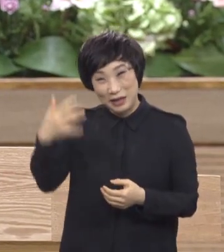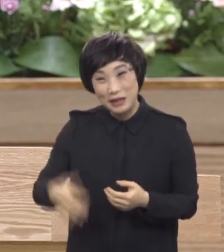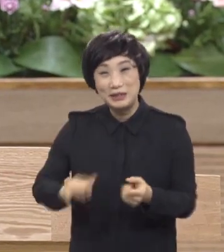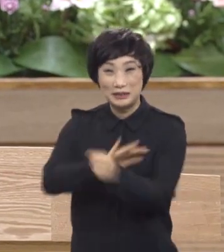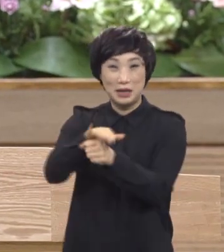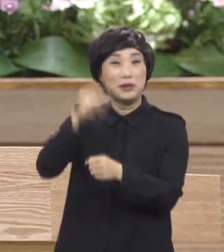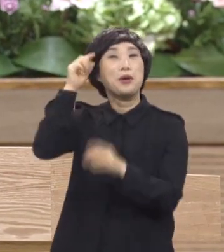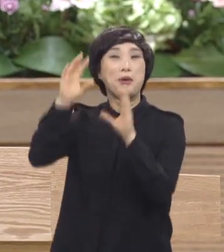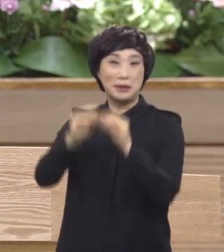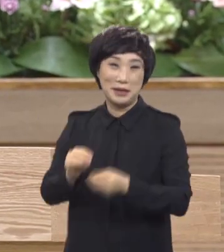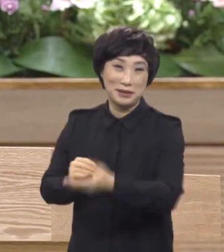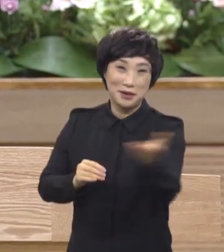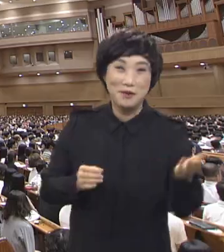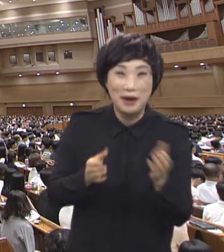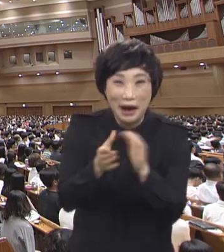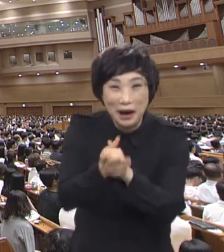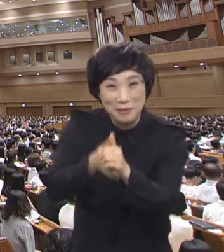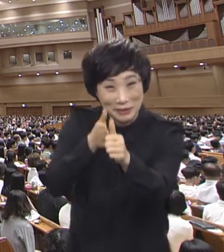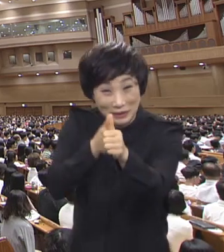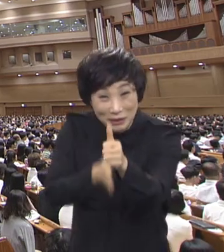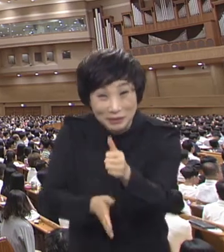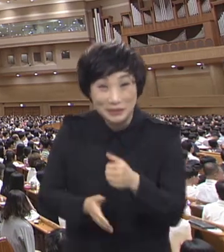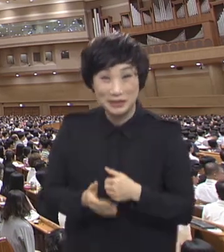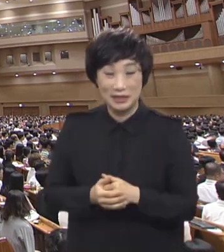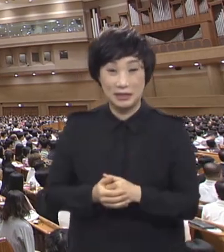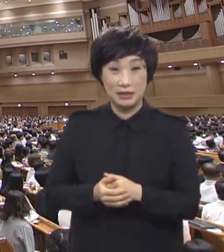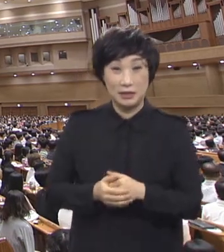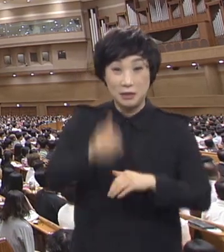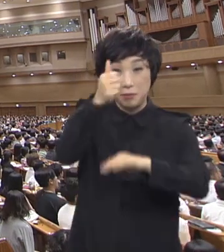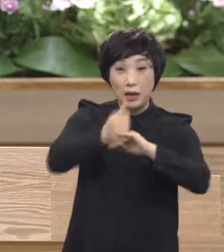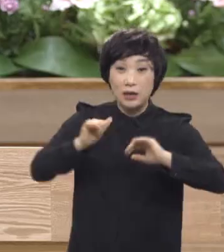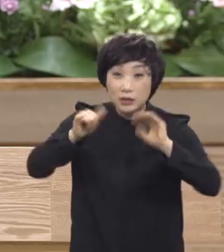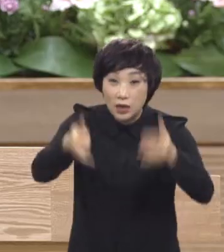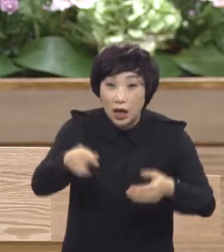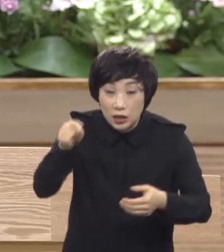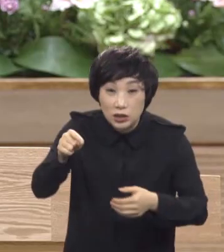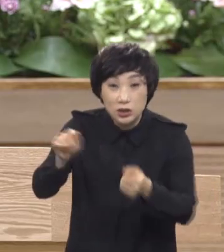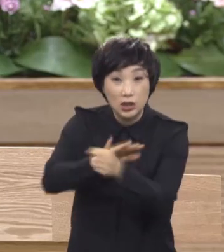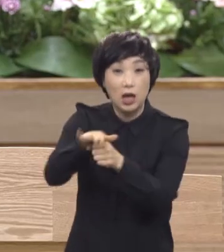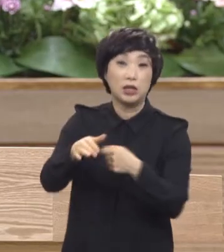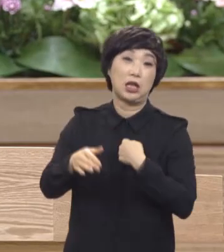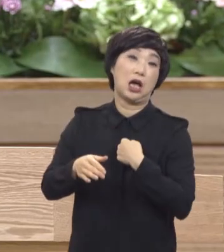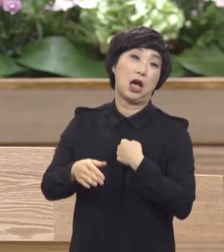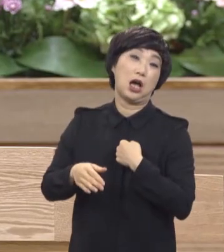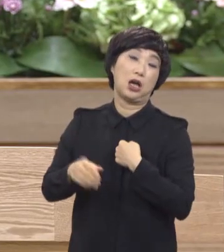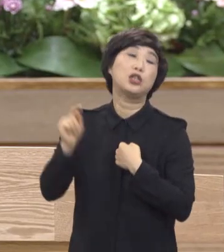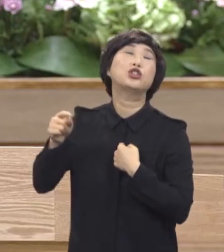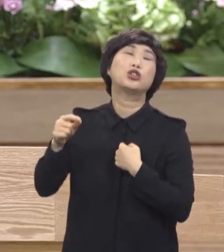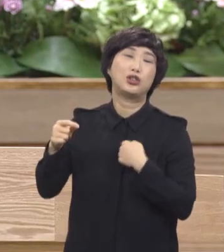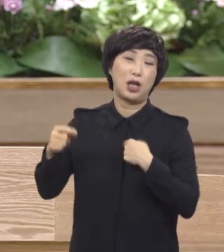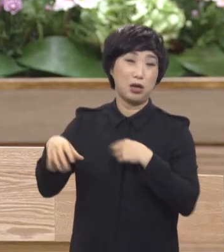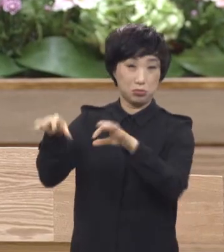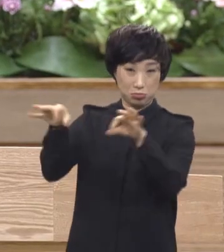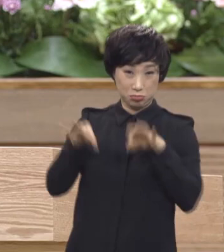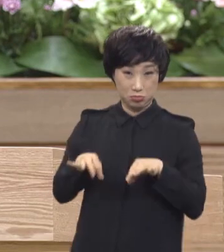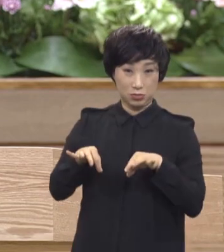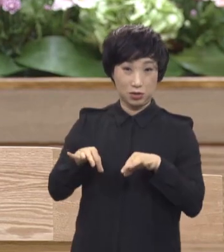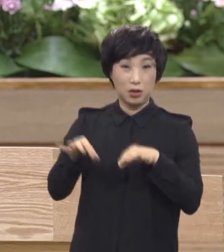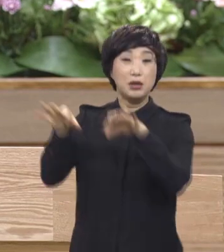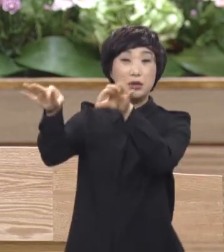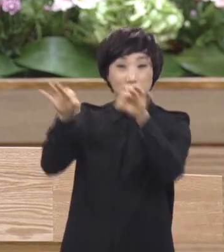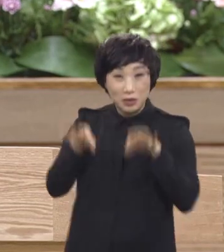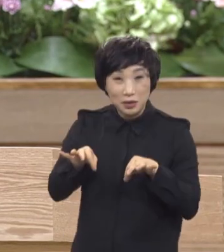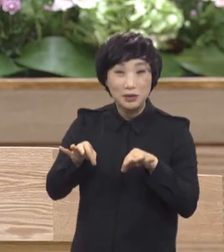동의하시면 아멘합시다 말지에는 이런 사랑을 네가 하라는 거예요 이런